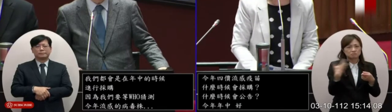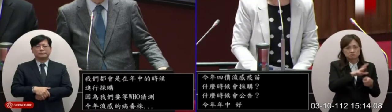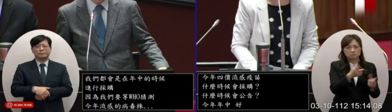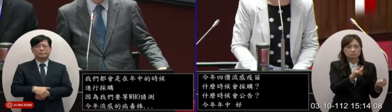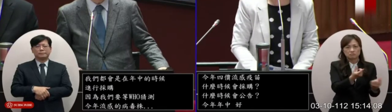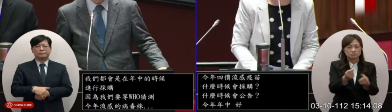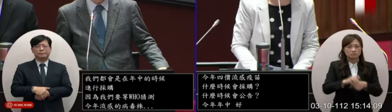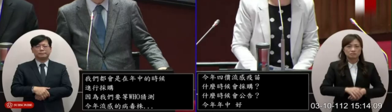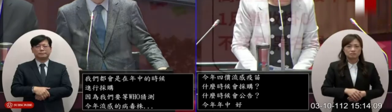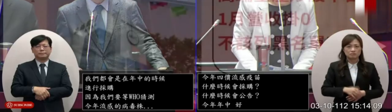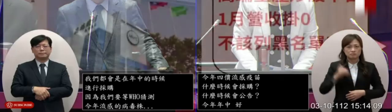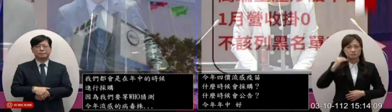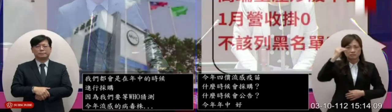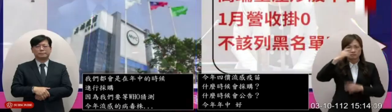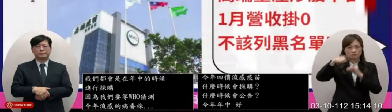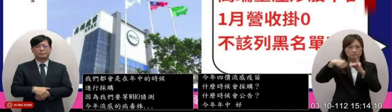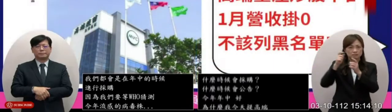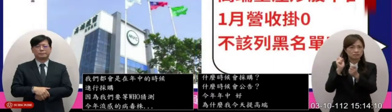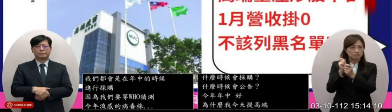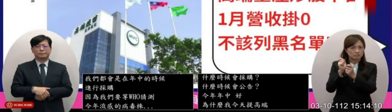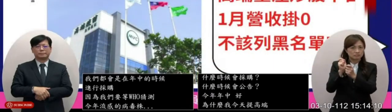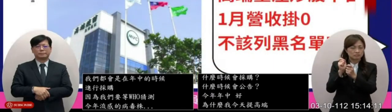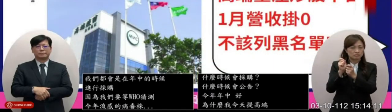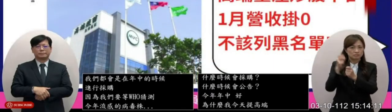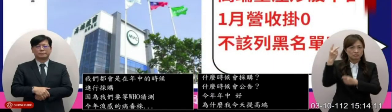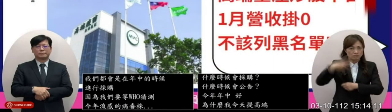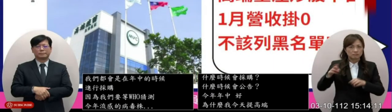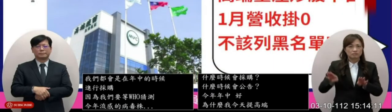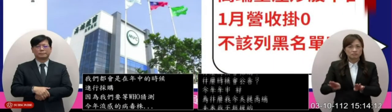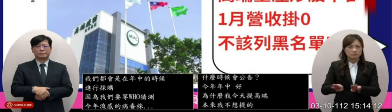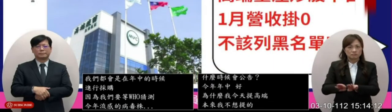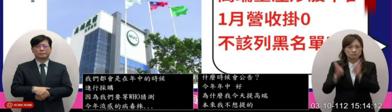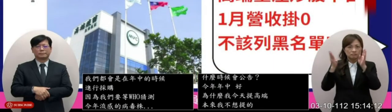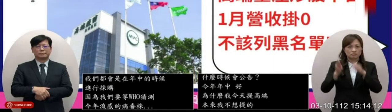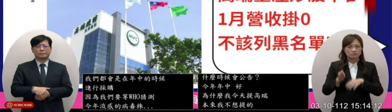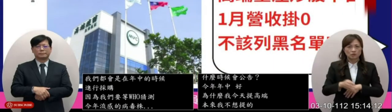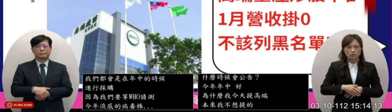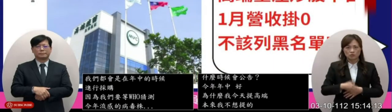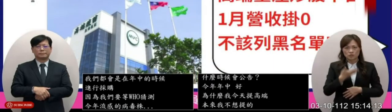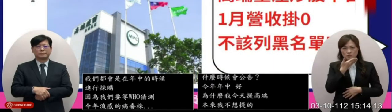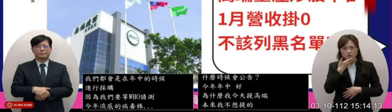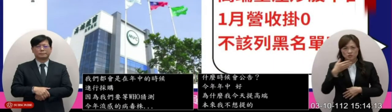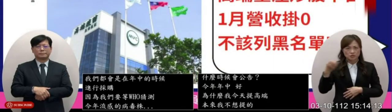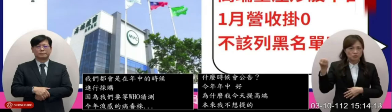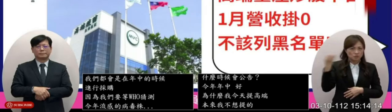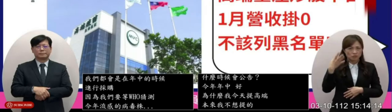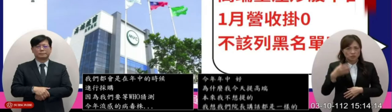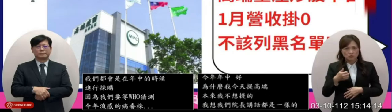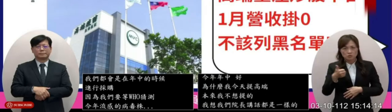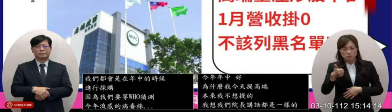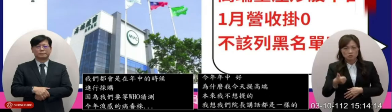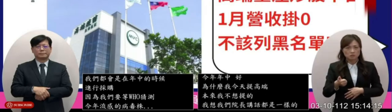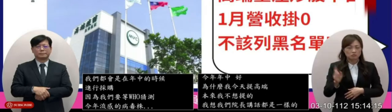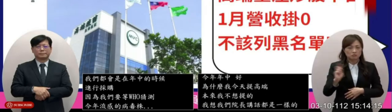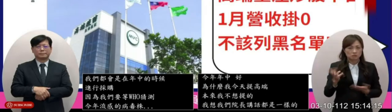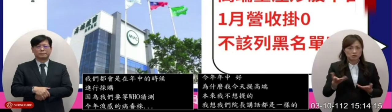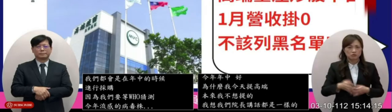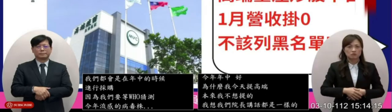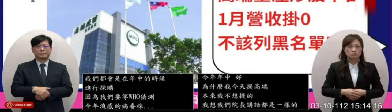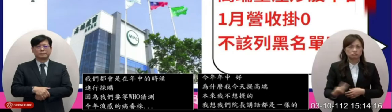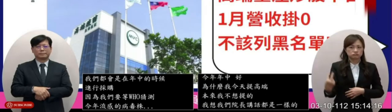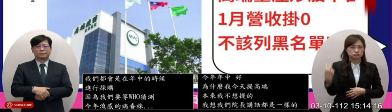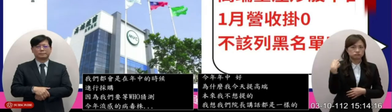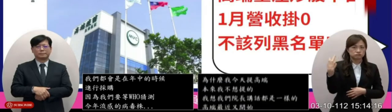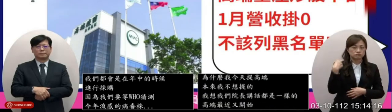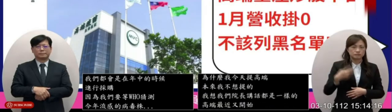高端最近啊，又开始有利多消息。我们来看，就在前两